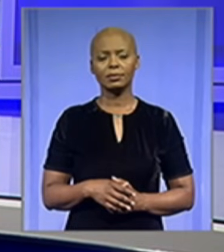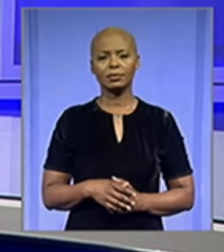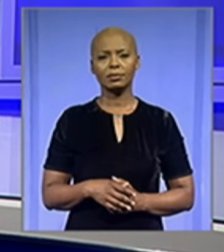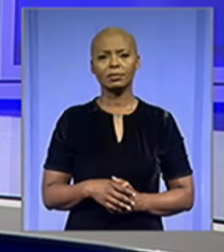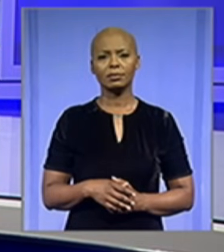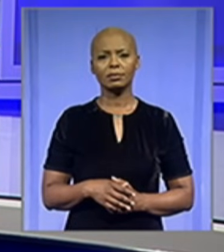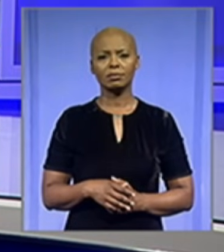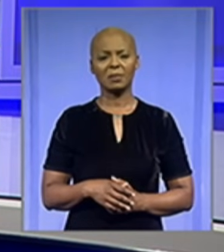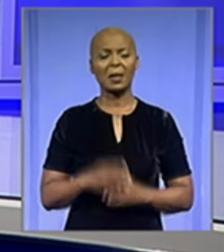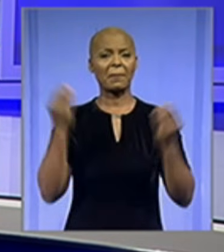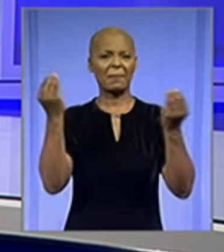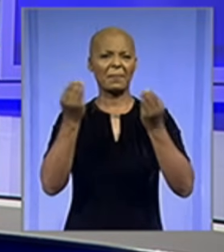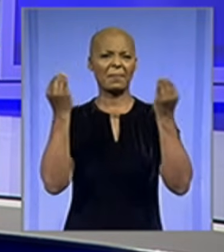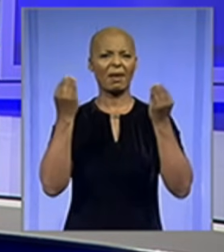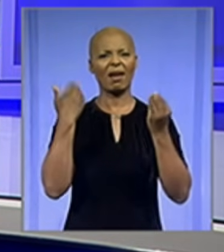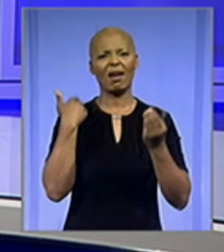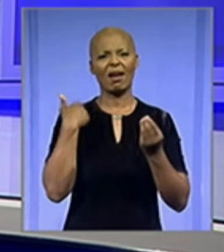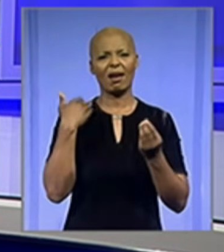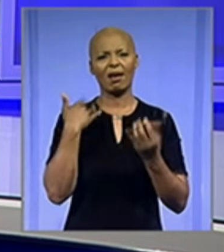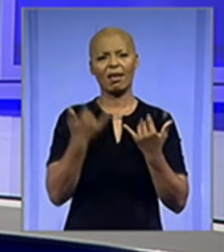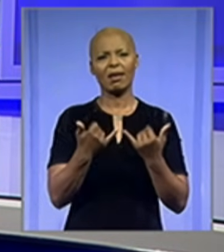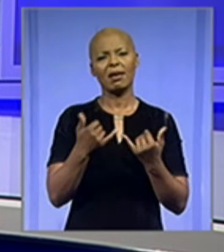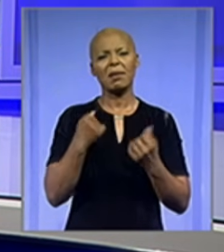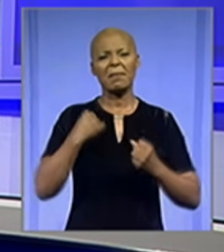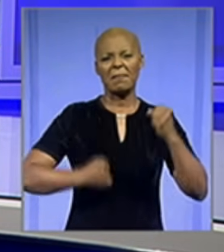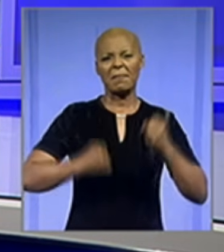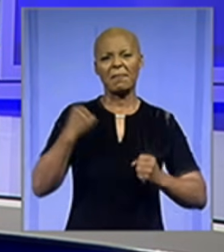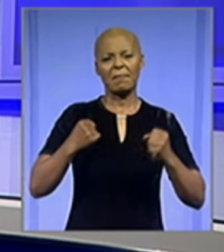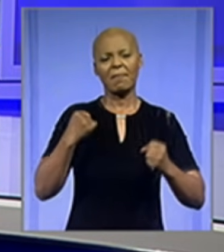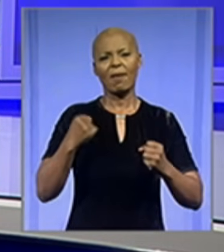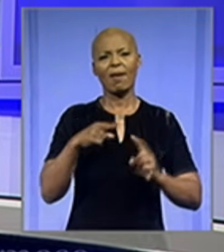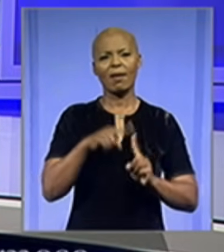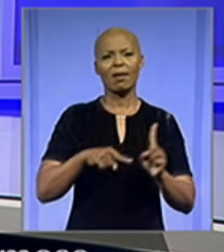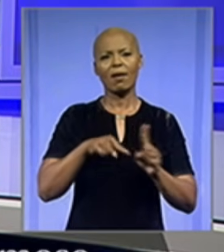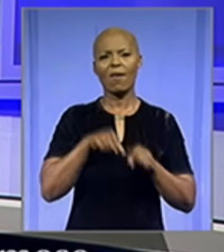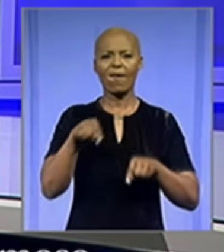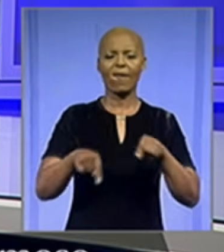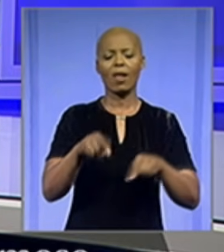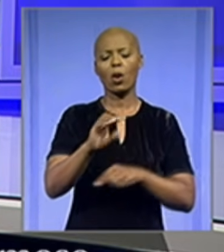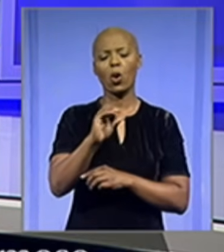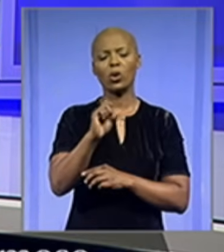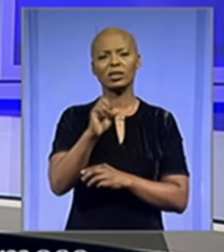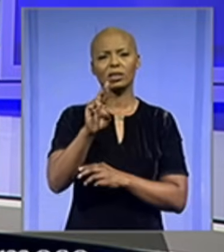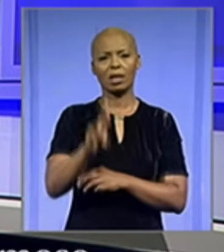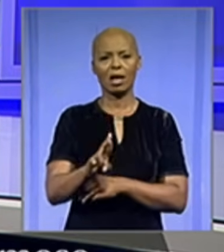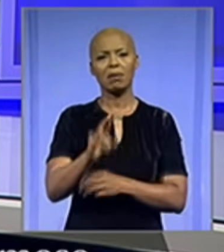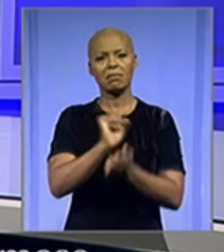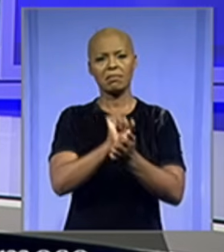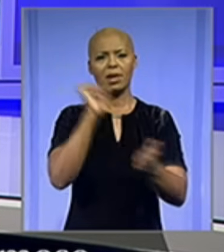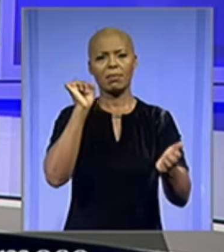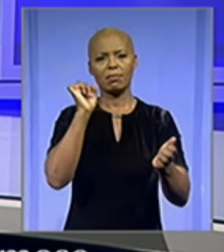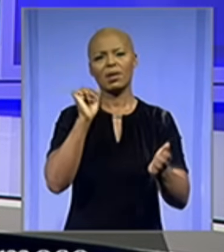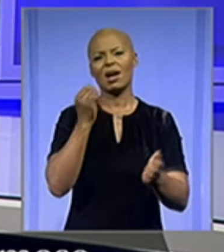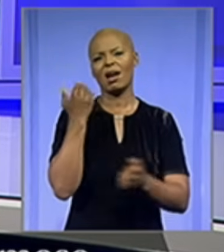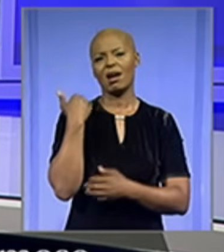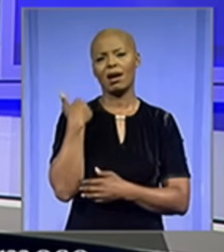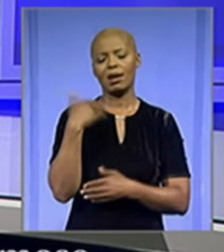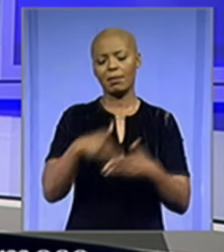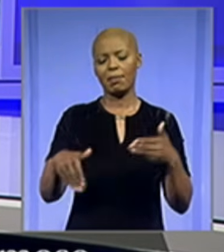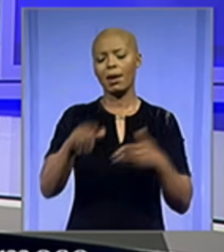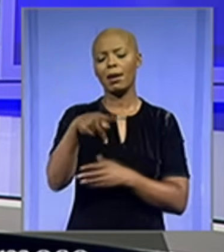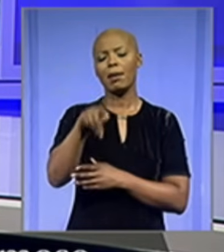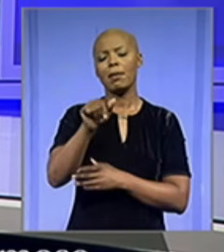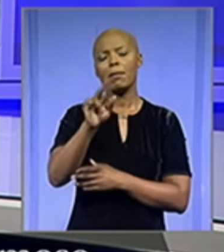Tshimega ya pele ya di-Paralympic Oscar Pistorius o tlile go gololwa ka moso morago ga gore a rebolelwe parole ngwaga